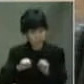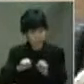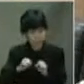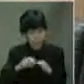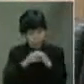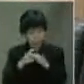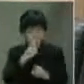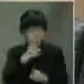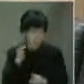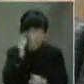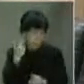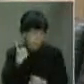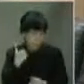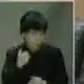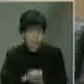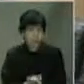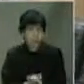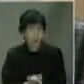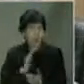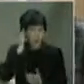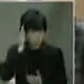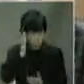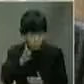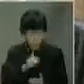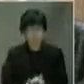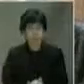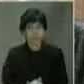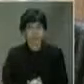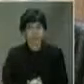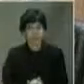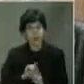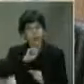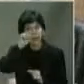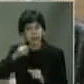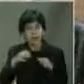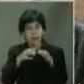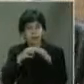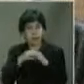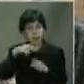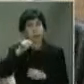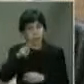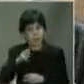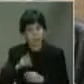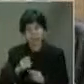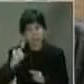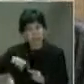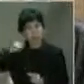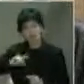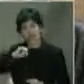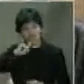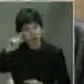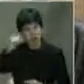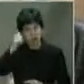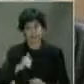ฟังไว้แล้วตั้งแต่พรุ่งนี้ไปที่พรรคเพื่อไทยตั้งทนายฟ้องให้หม